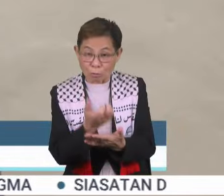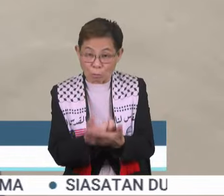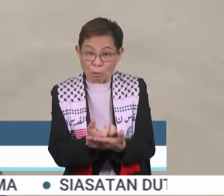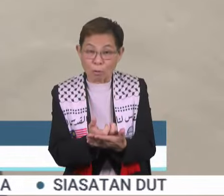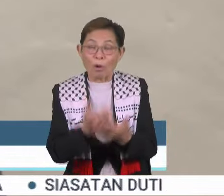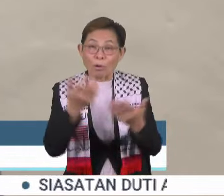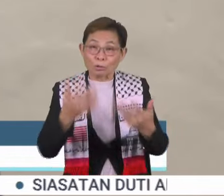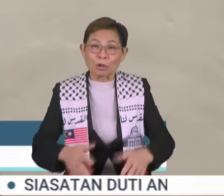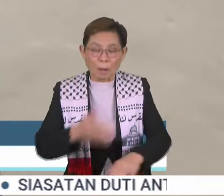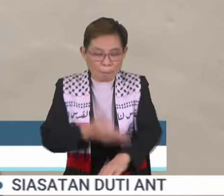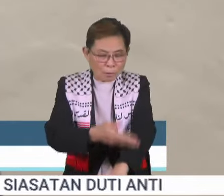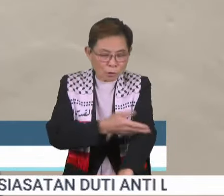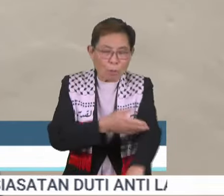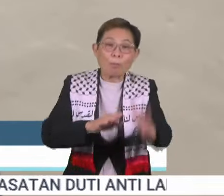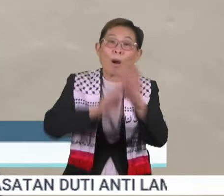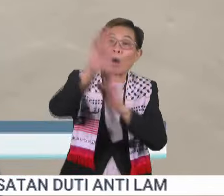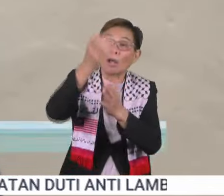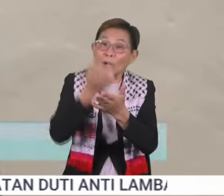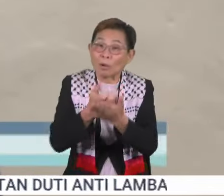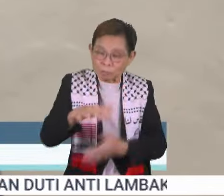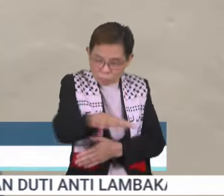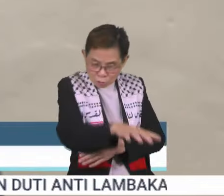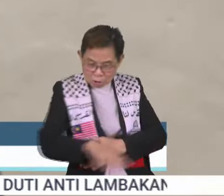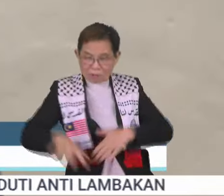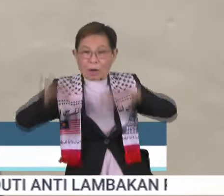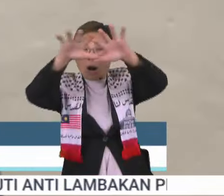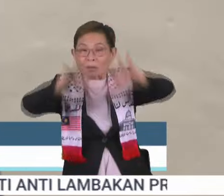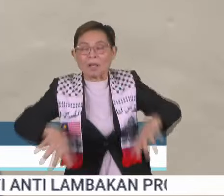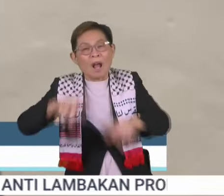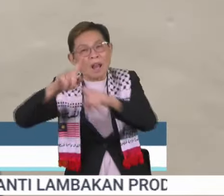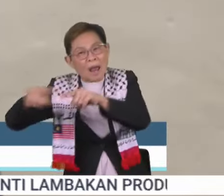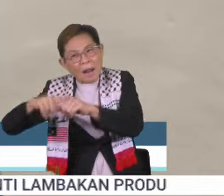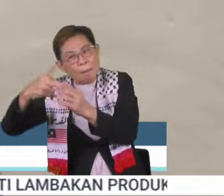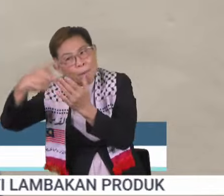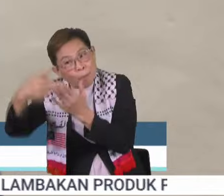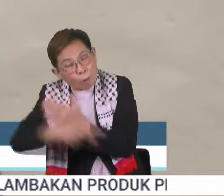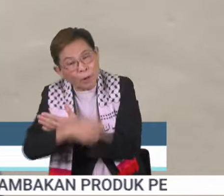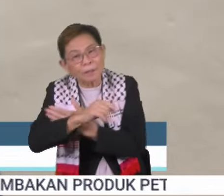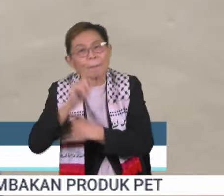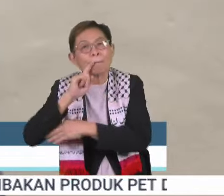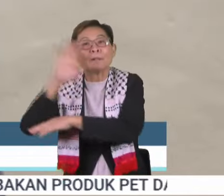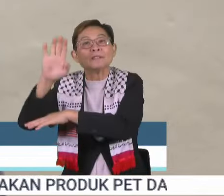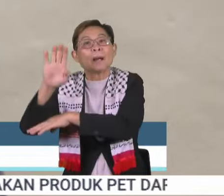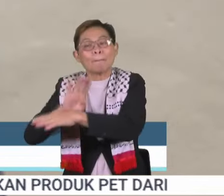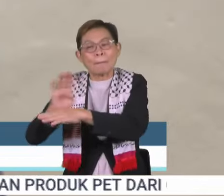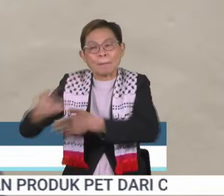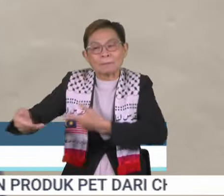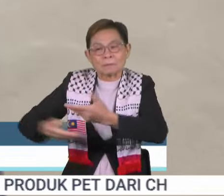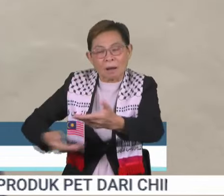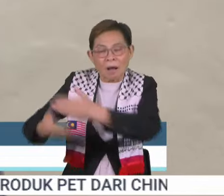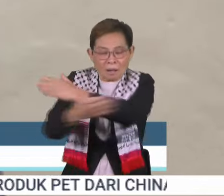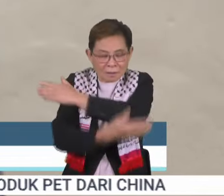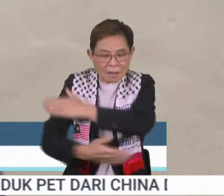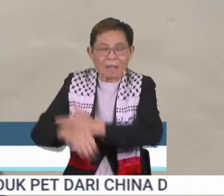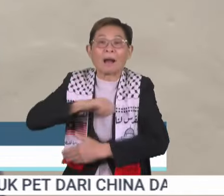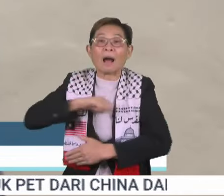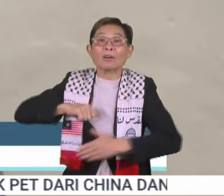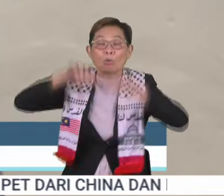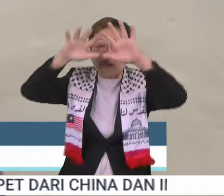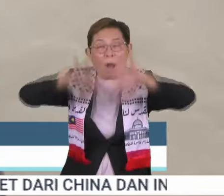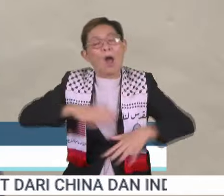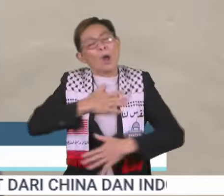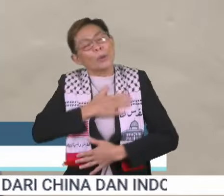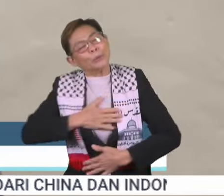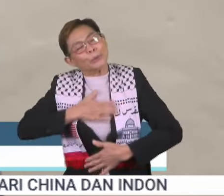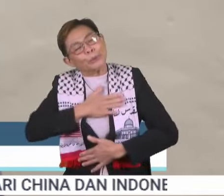telah memajukan pertumbuhan ekonomi di rantau ini melalui pelbagai inisiatif dan perjanjian perdagangan. Negara-negara anggota